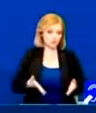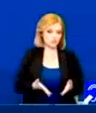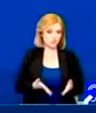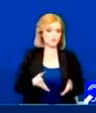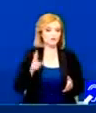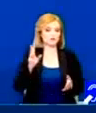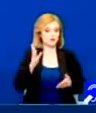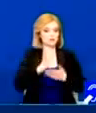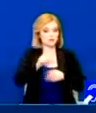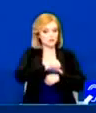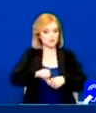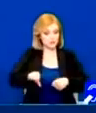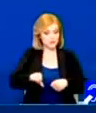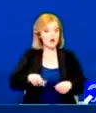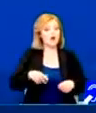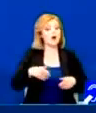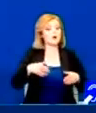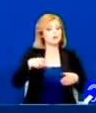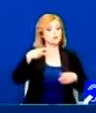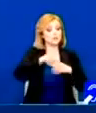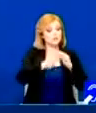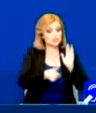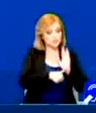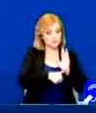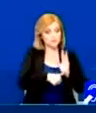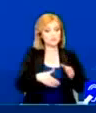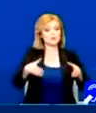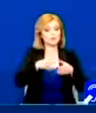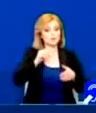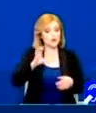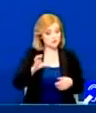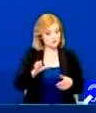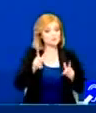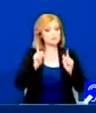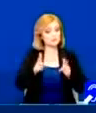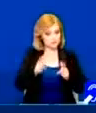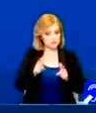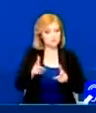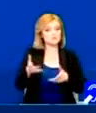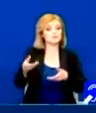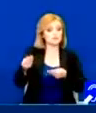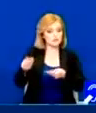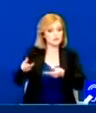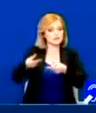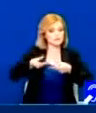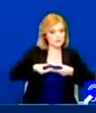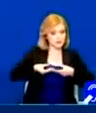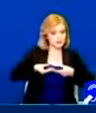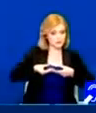politic PAS în anul 2016 a acceptat două donații din partea unei întreprinderi cu capital